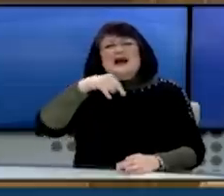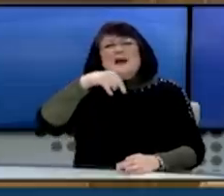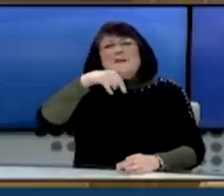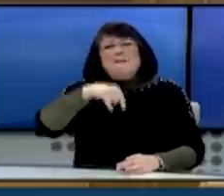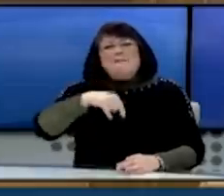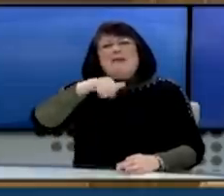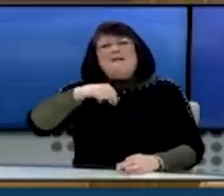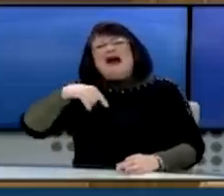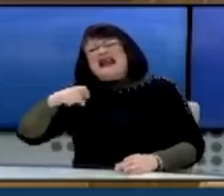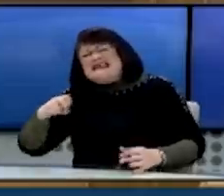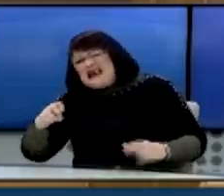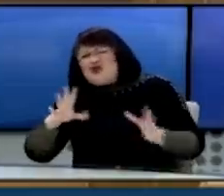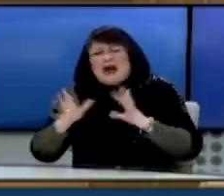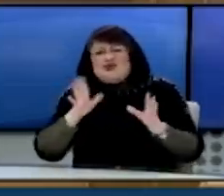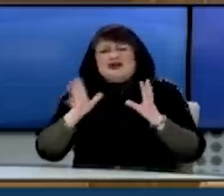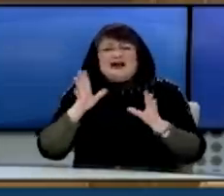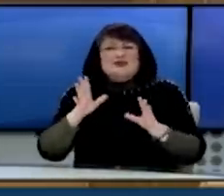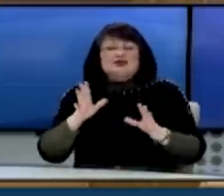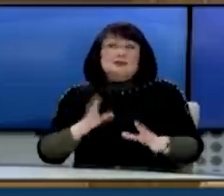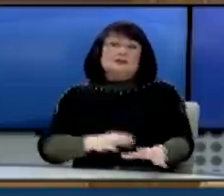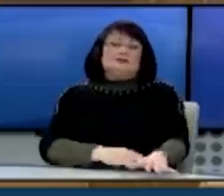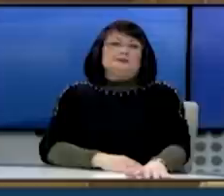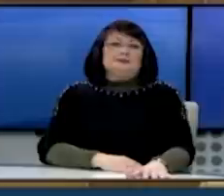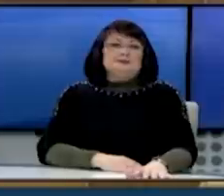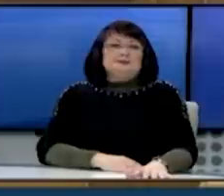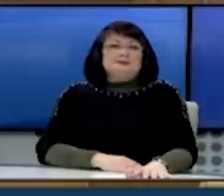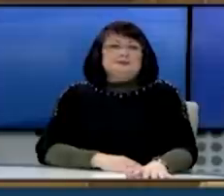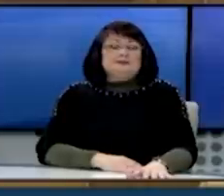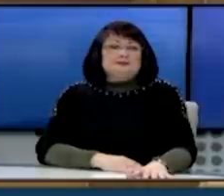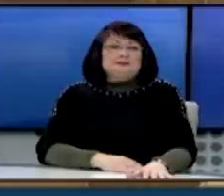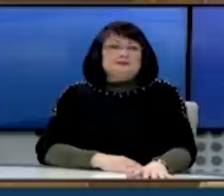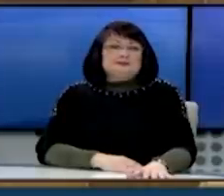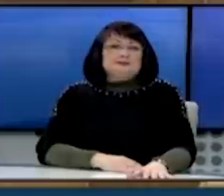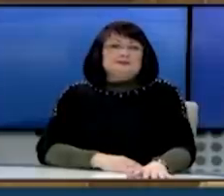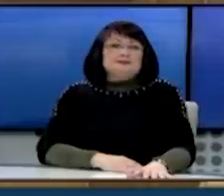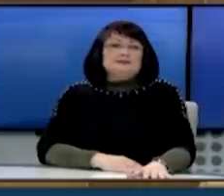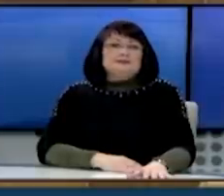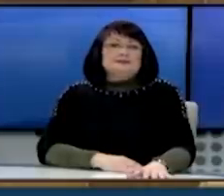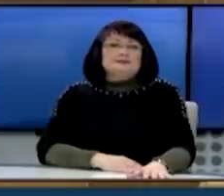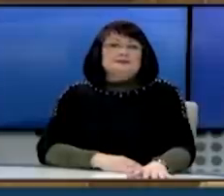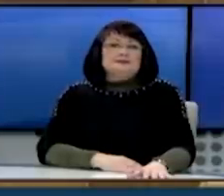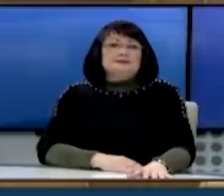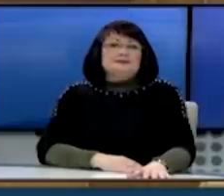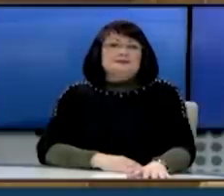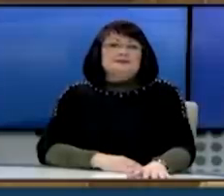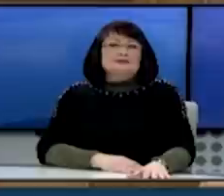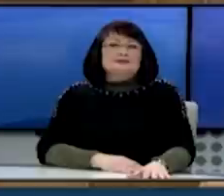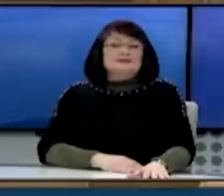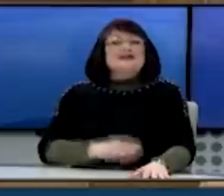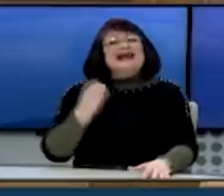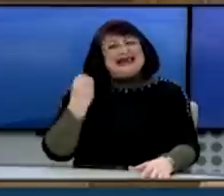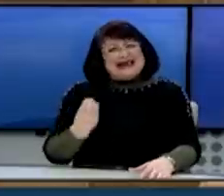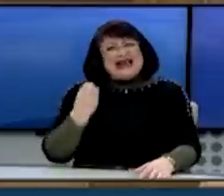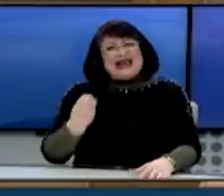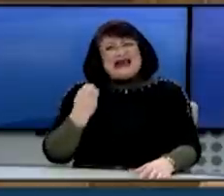Παπαρατσένκο, κάπως έτσι, Παπαρατσένκο. Αλλά καλά αυτός. Θα το γράψουμε στα πρακτικά σωστά. Τον